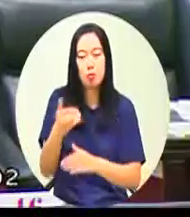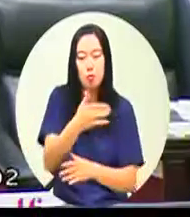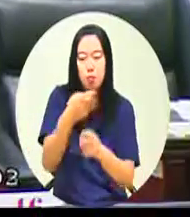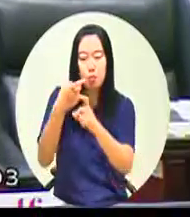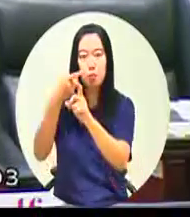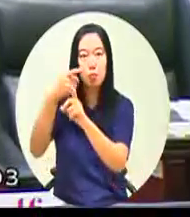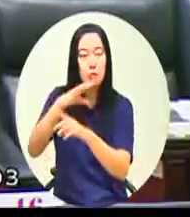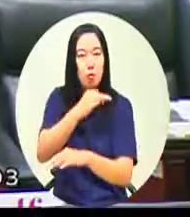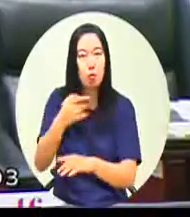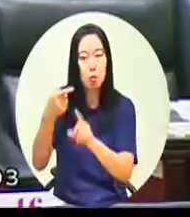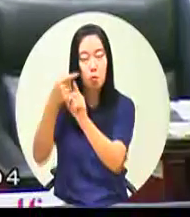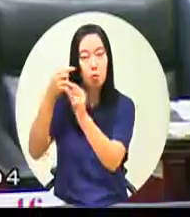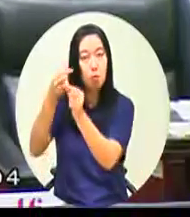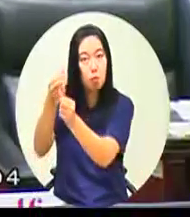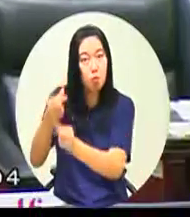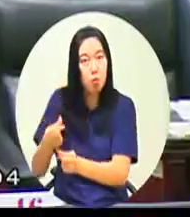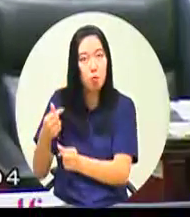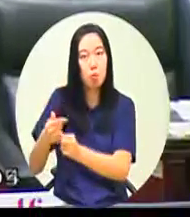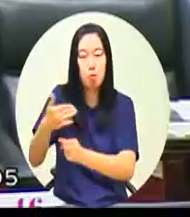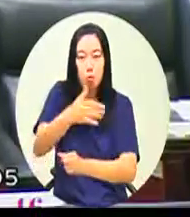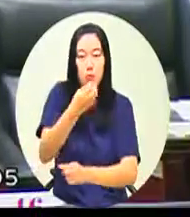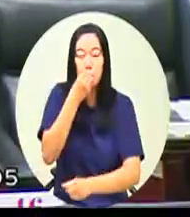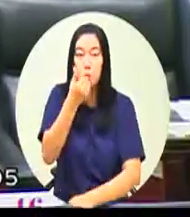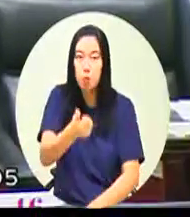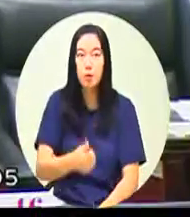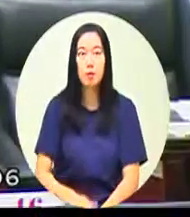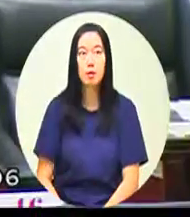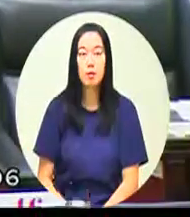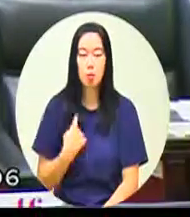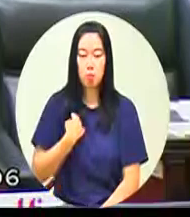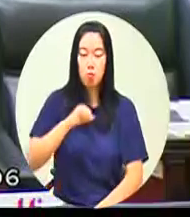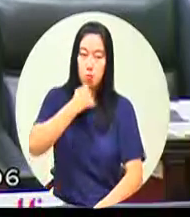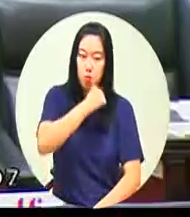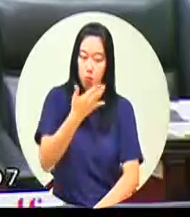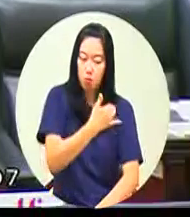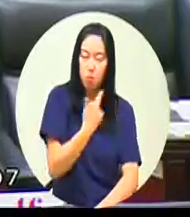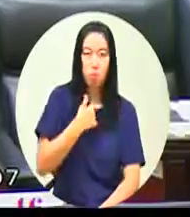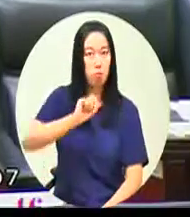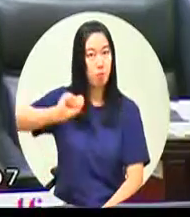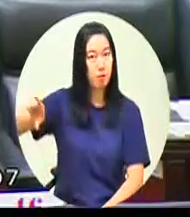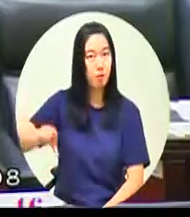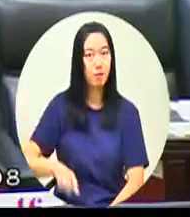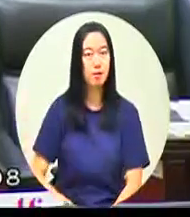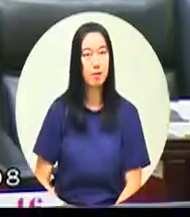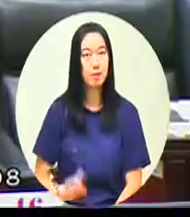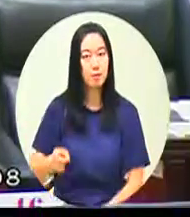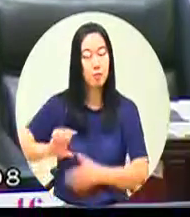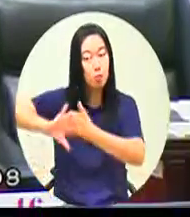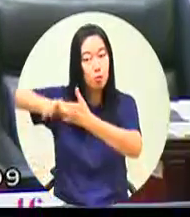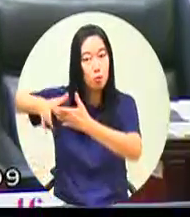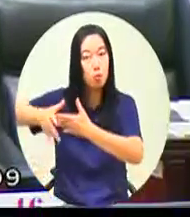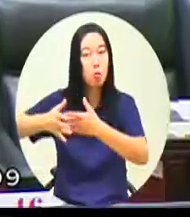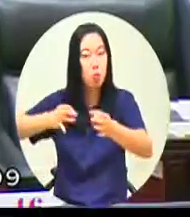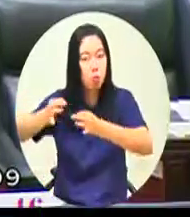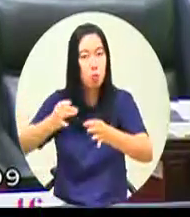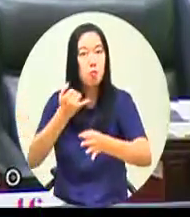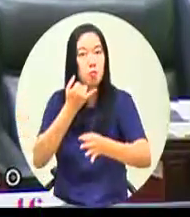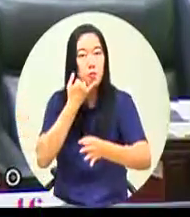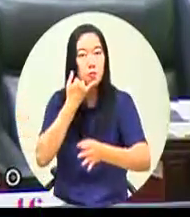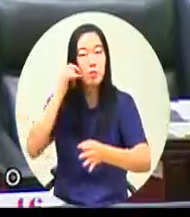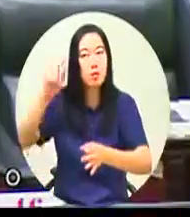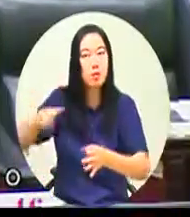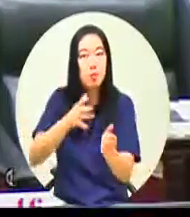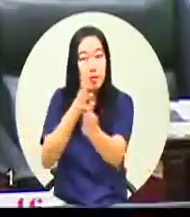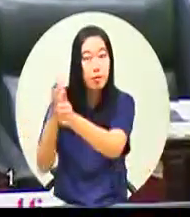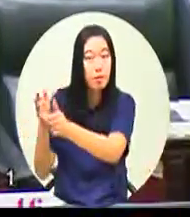台湾任何长鱼啊，凊彩嘛拢够较好食嘿。所以我是毋是咱的国际市场吼，咱是毋是爱开发？咱请咱局长针对这方面有是毋是有